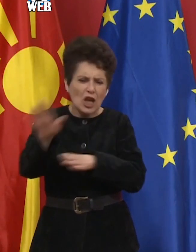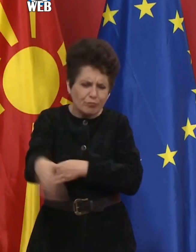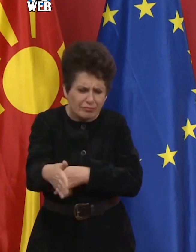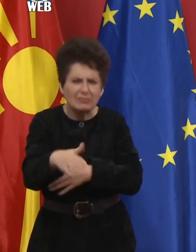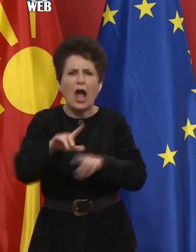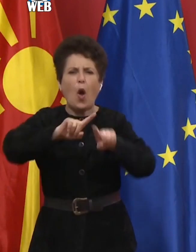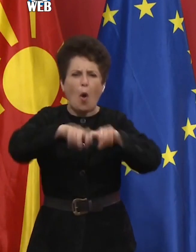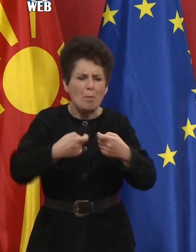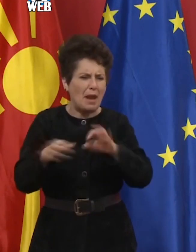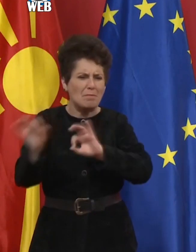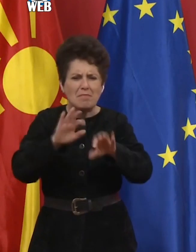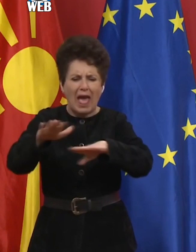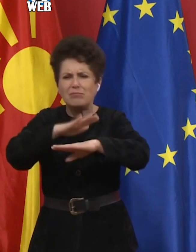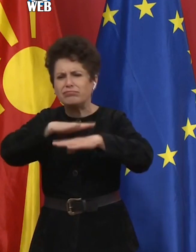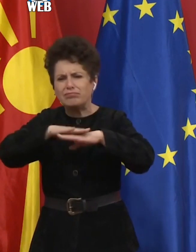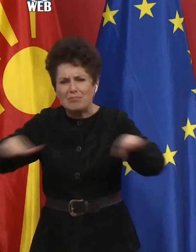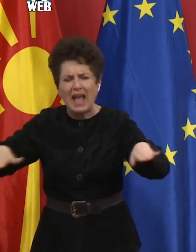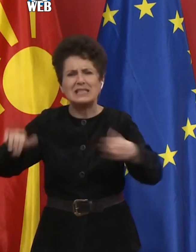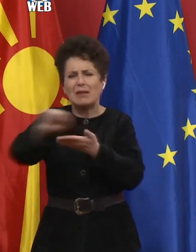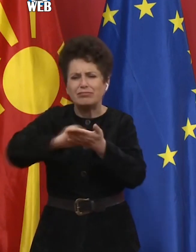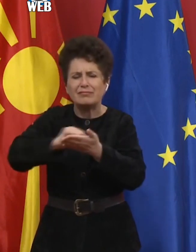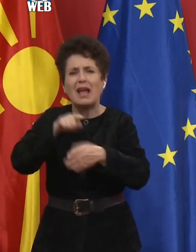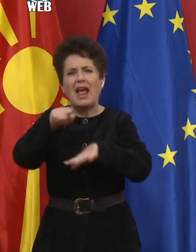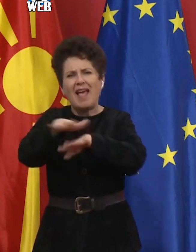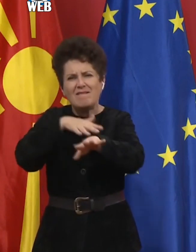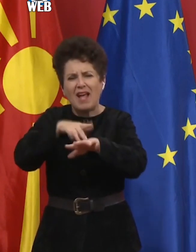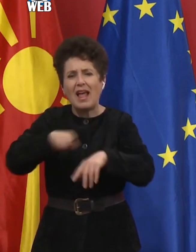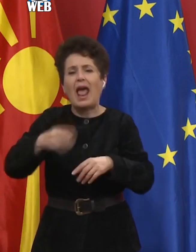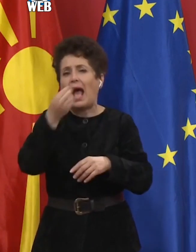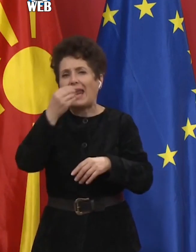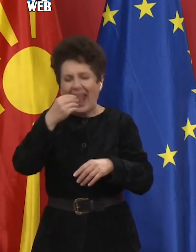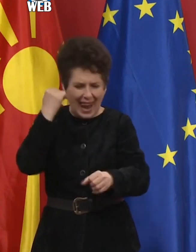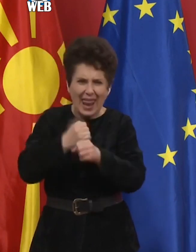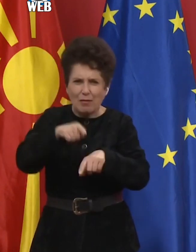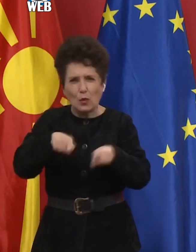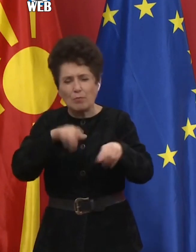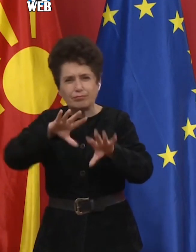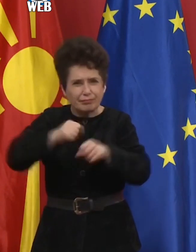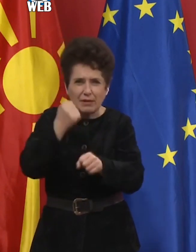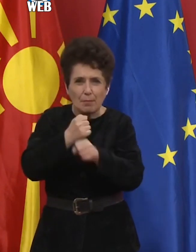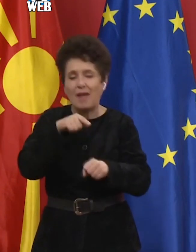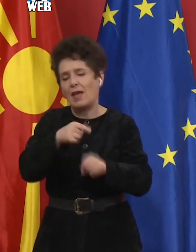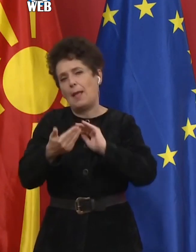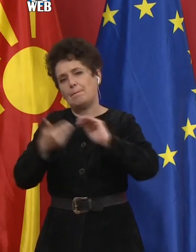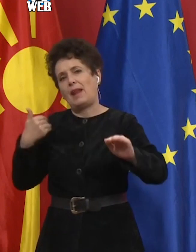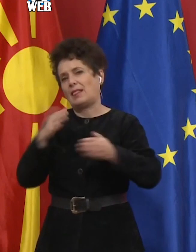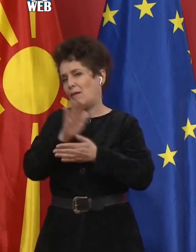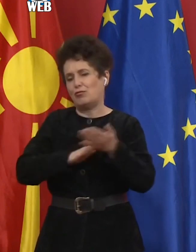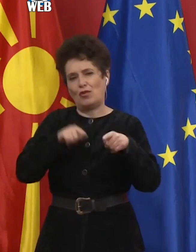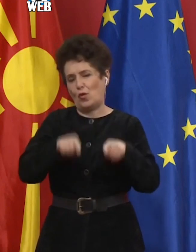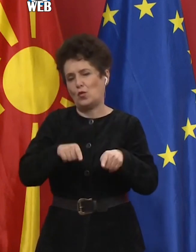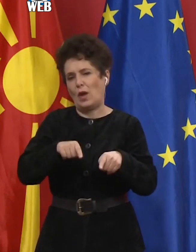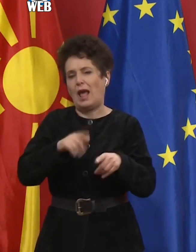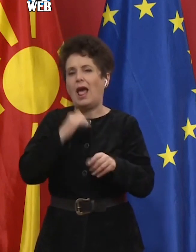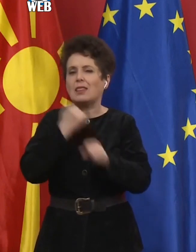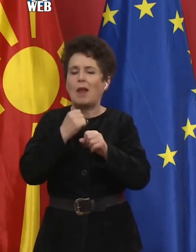опремата, каде што и површините кои што служат за обработка на храна, и пред почетокот отварање на ресторанот ќе треба да